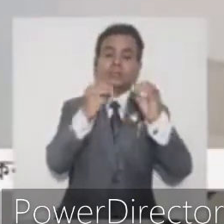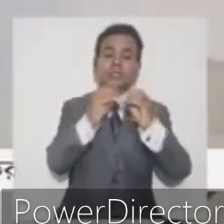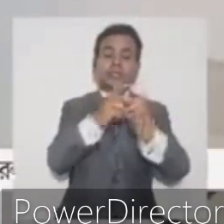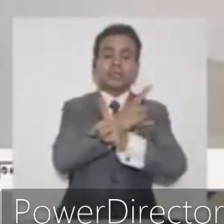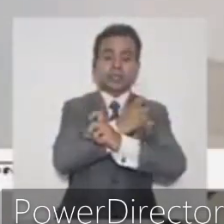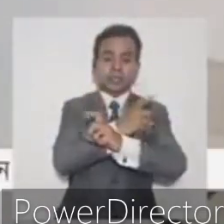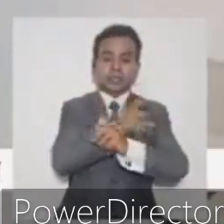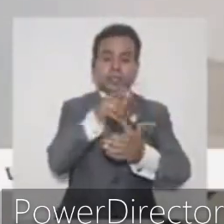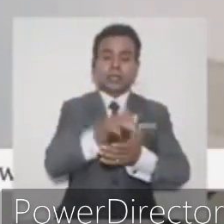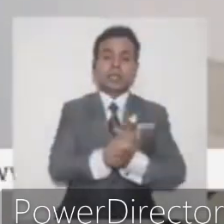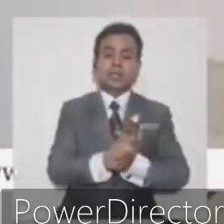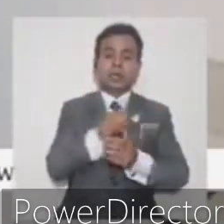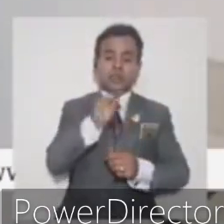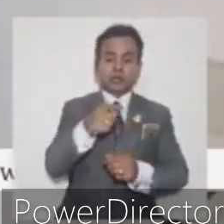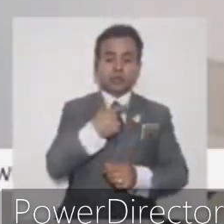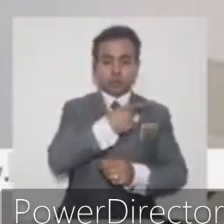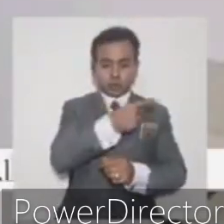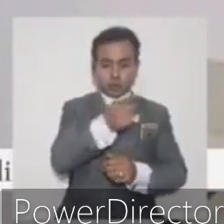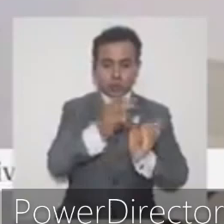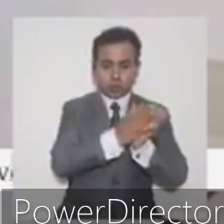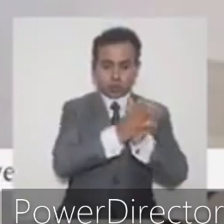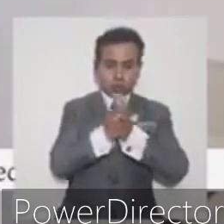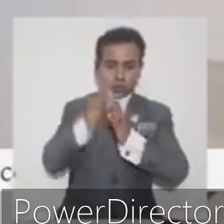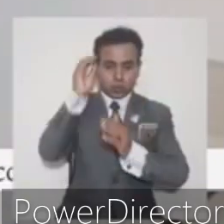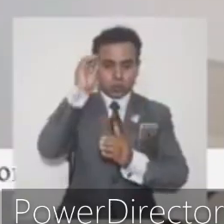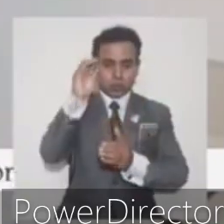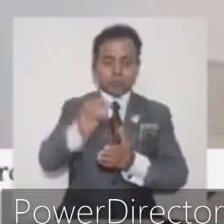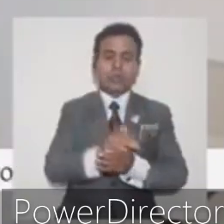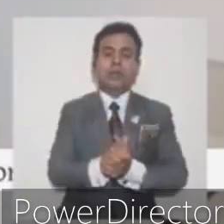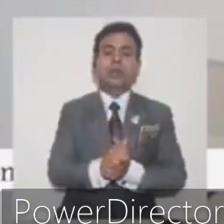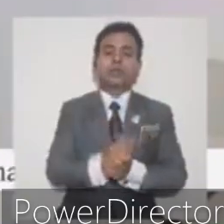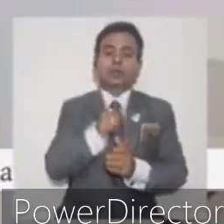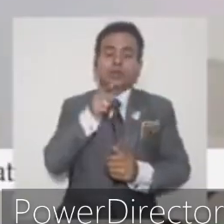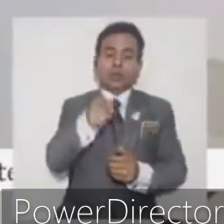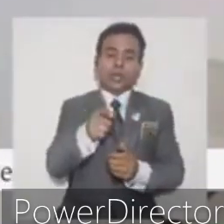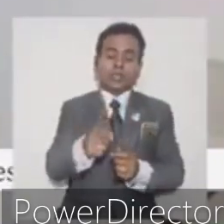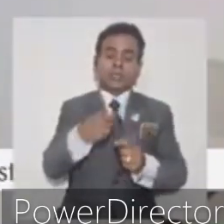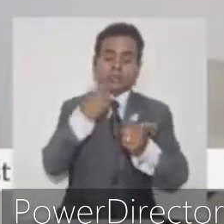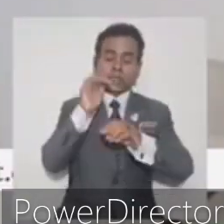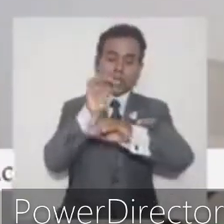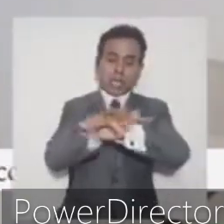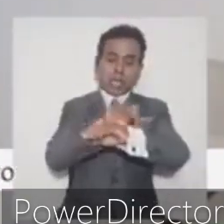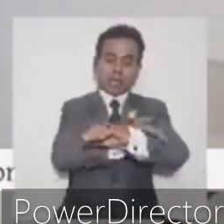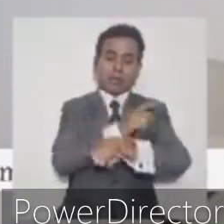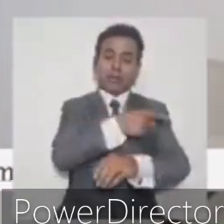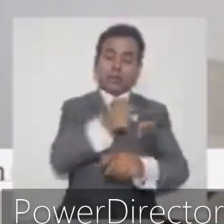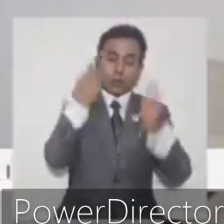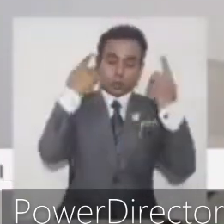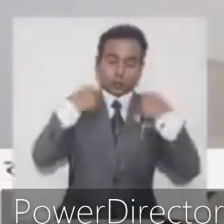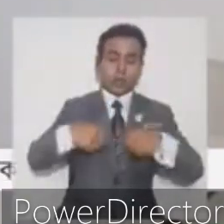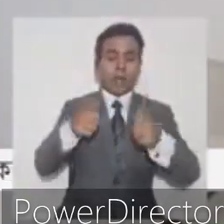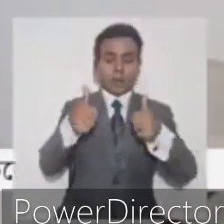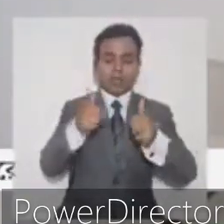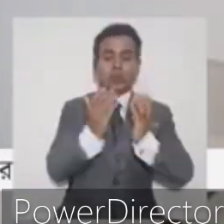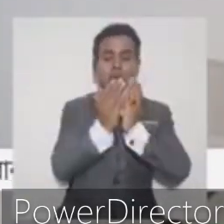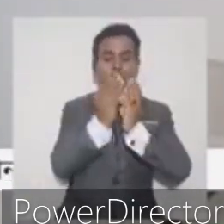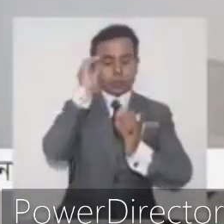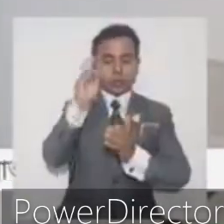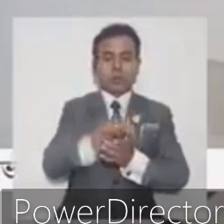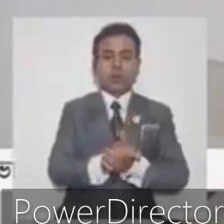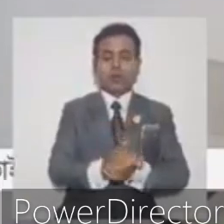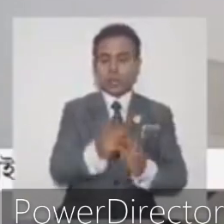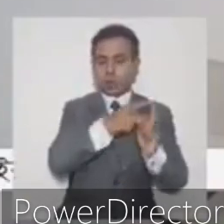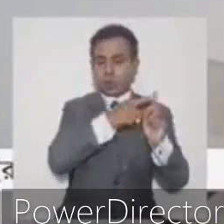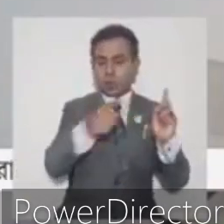আমাদের অনেক ডাক্তার ভাই, অনেক নার্স, অনেক টেকনিশিয়ান বৃন্দ যারা চিকিৎসা দিচ্ছেন তাদেরকে